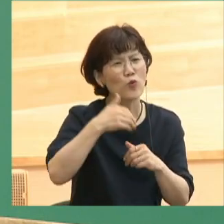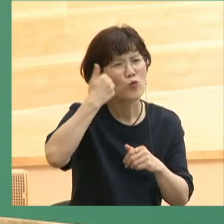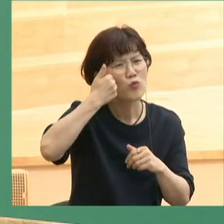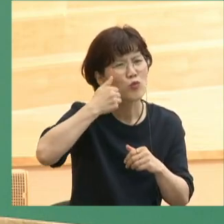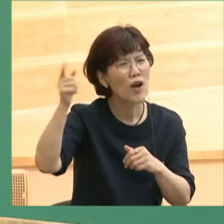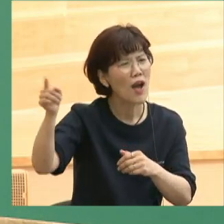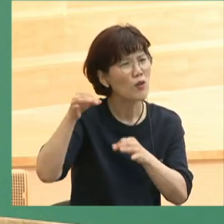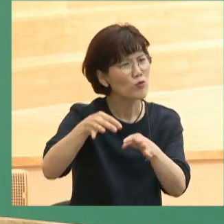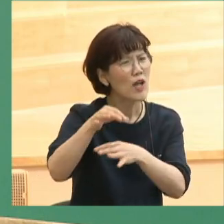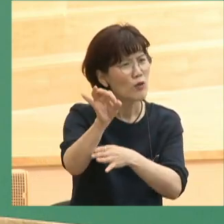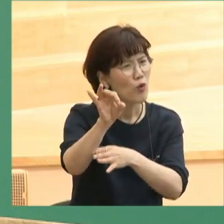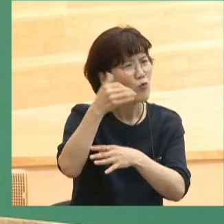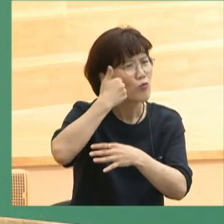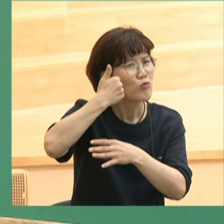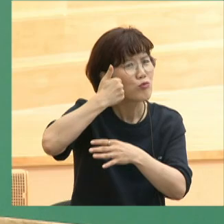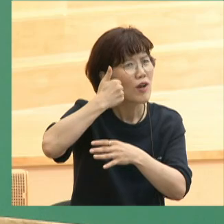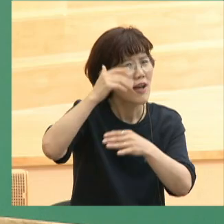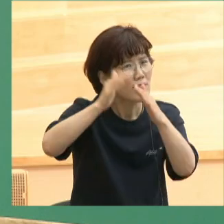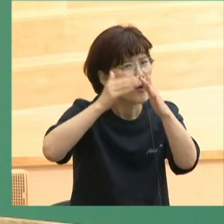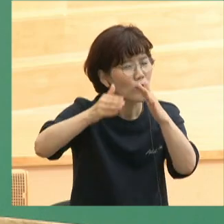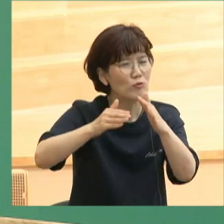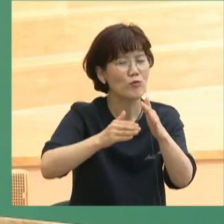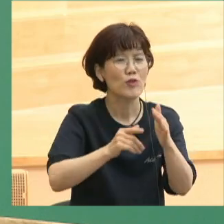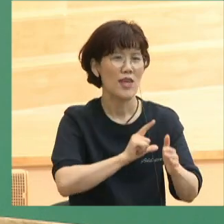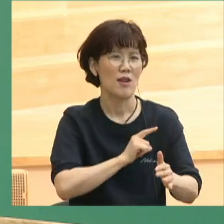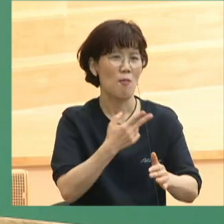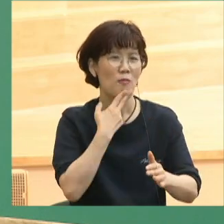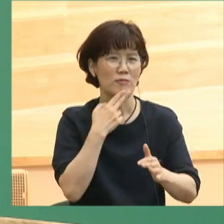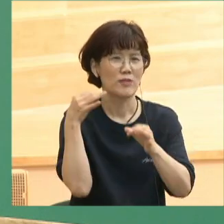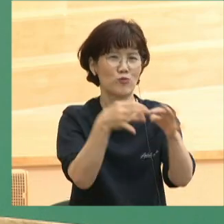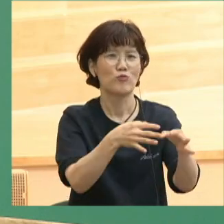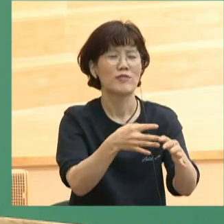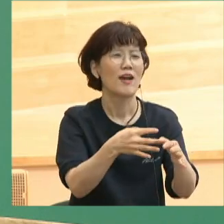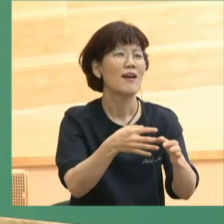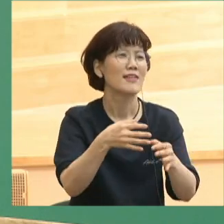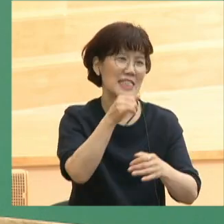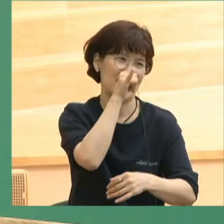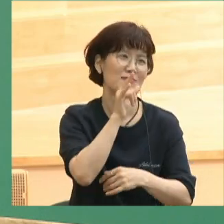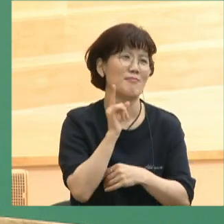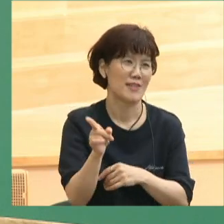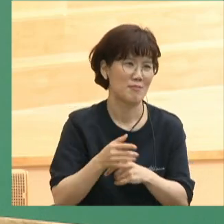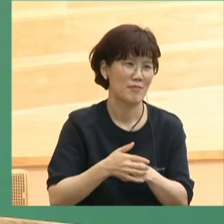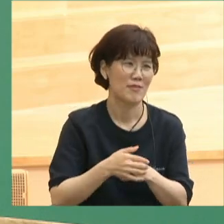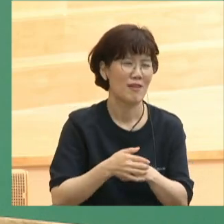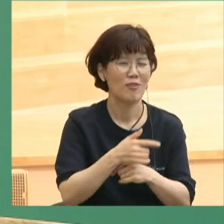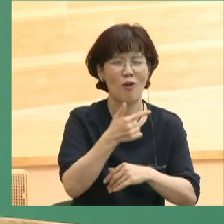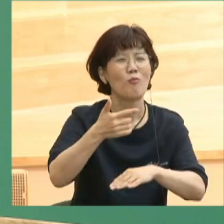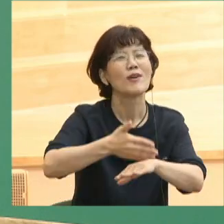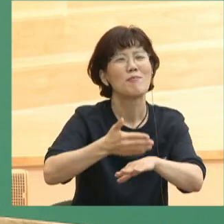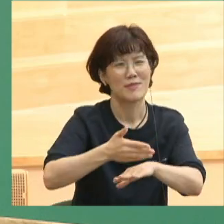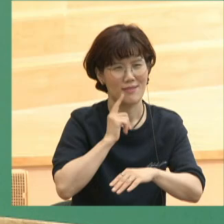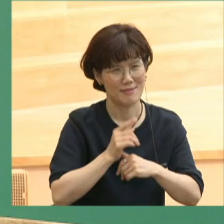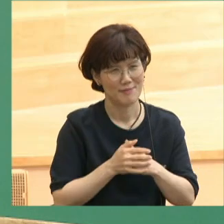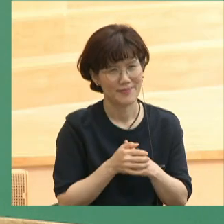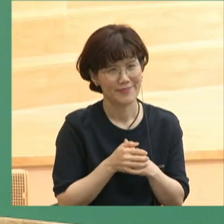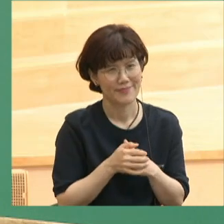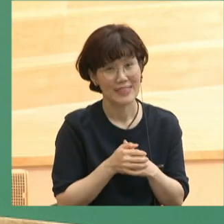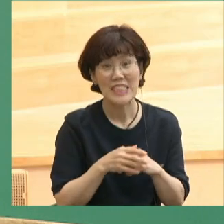헌신해 준 무명의 성도들의 어떤 헌신에 진짜 감사해요. 참 무슨 얘기를 하죠?